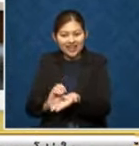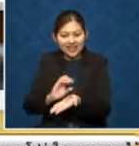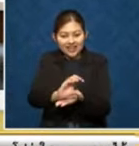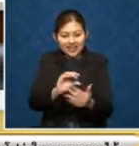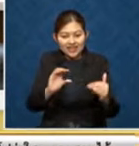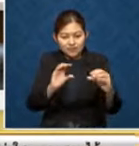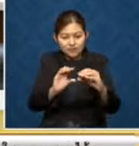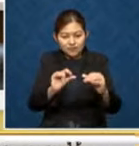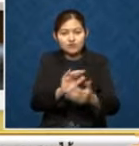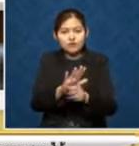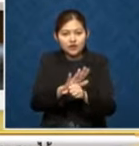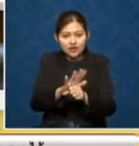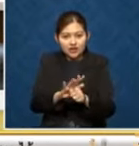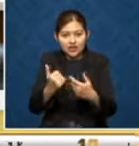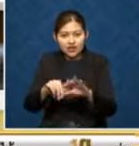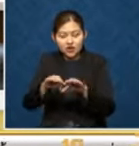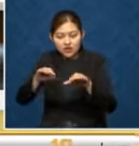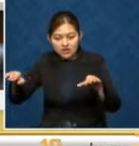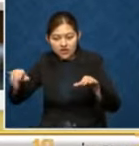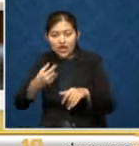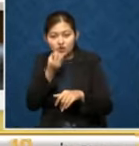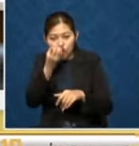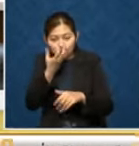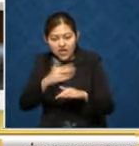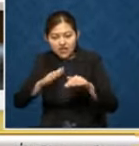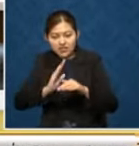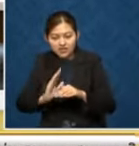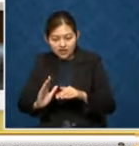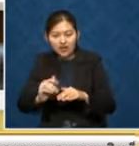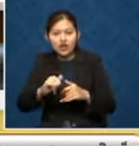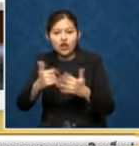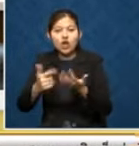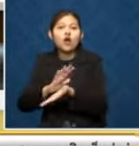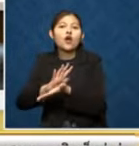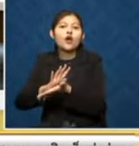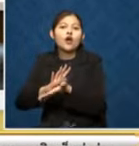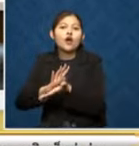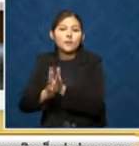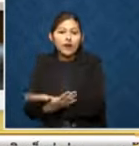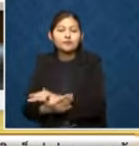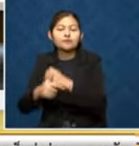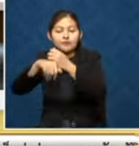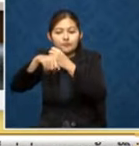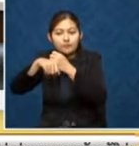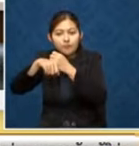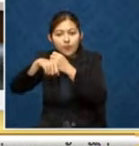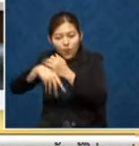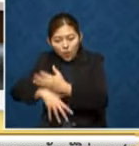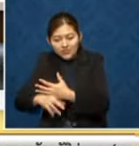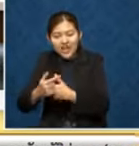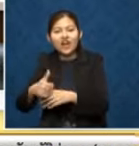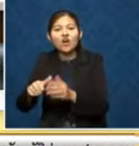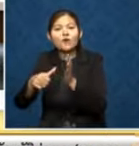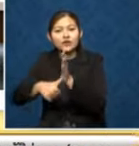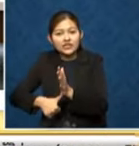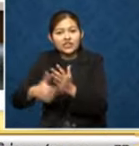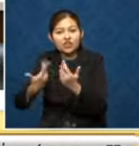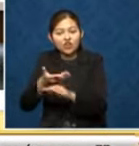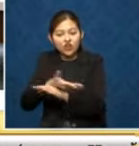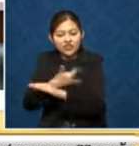และให้บริการการบนเงื่อนไขและดอกเบี้ยที่เป็นธรรมรวมทั้งการปรับปรุงโครงสร้างหนี้ก่อนเกิดการค้างชำระ